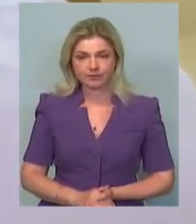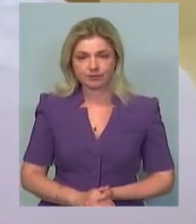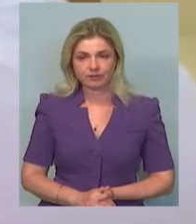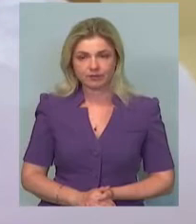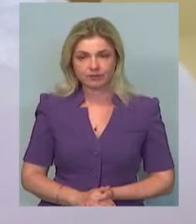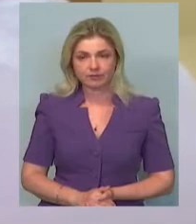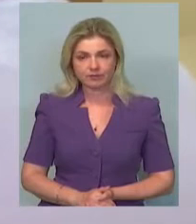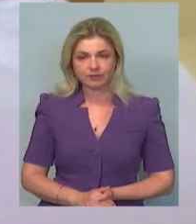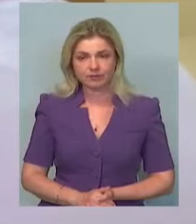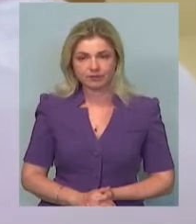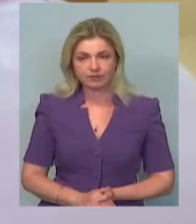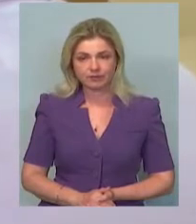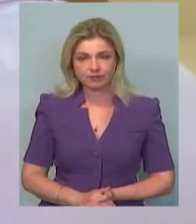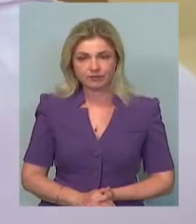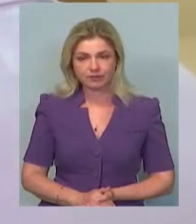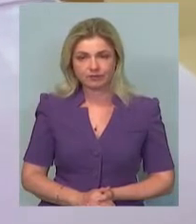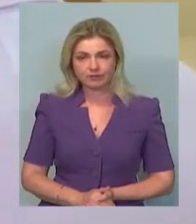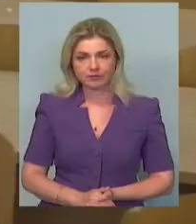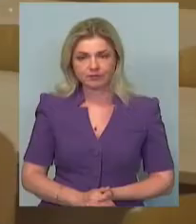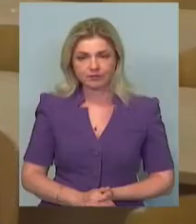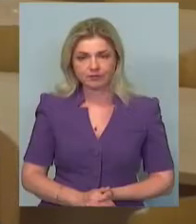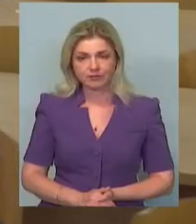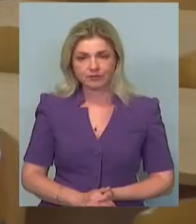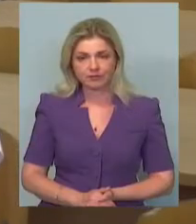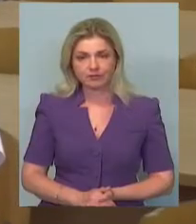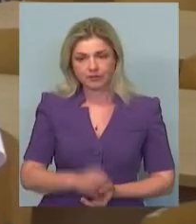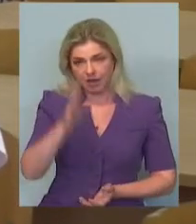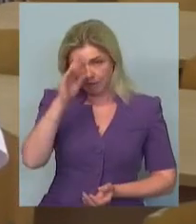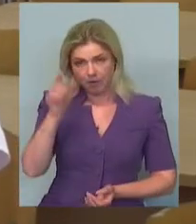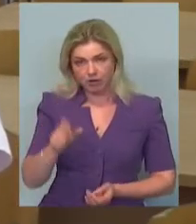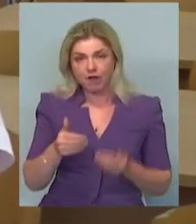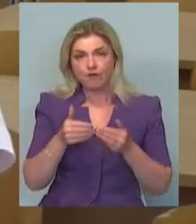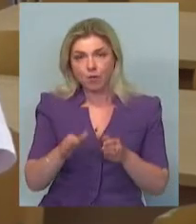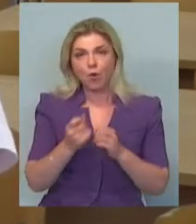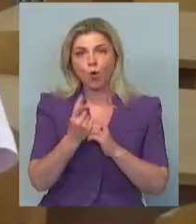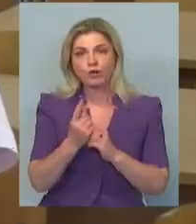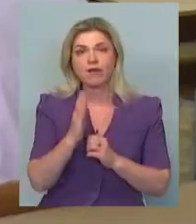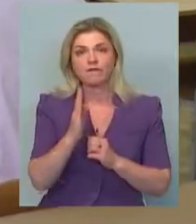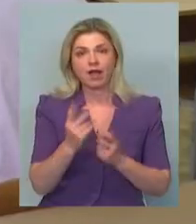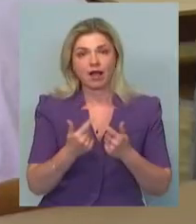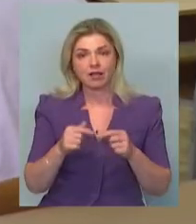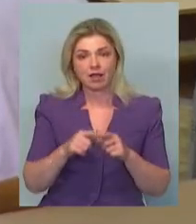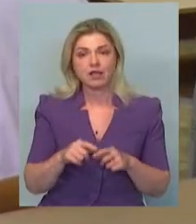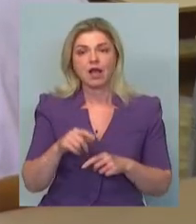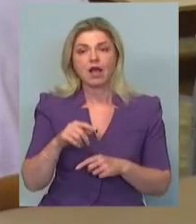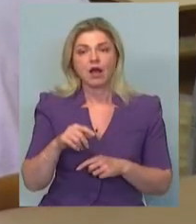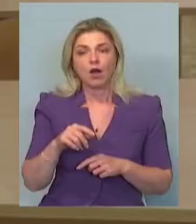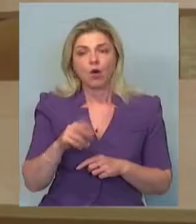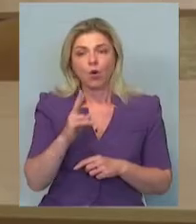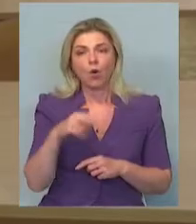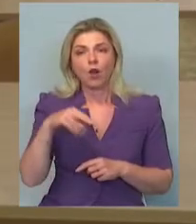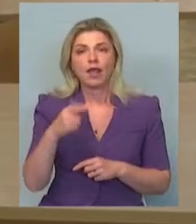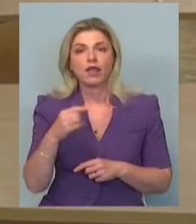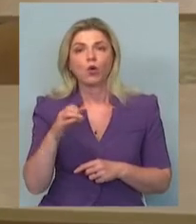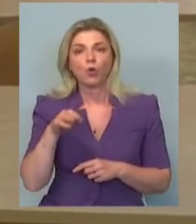От так, наприклад, раз, так? Олександр Гордос – випускник 11-го В-класу Миколаївського муніципального колегіуму